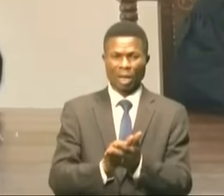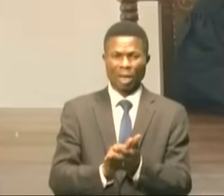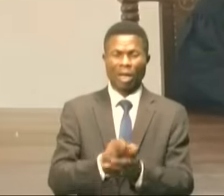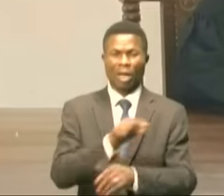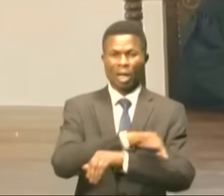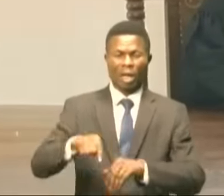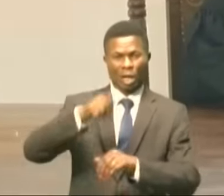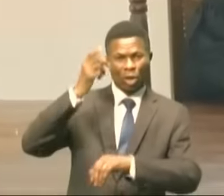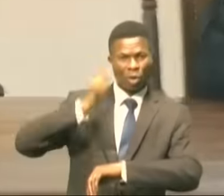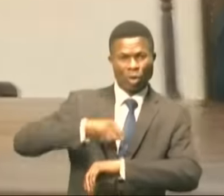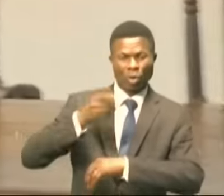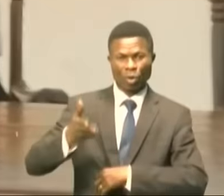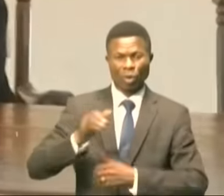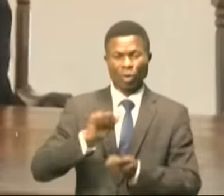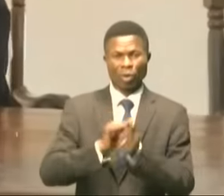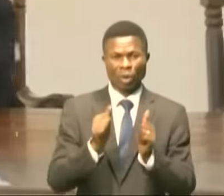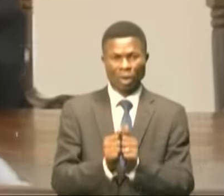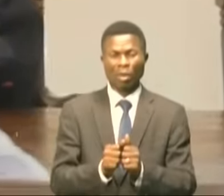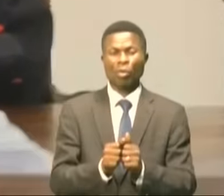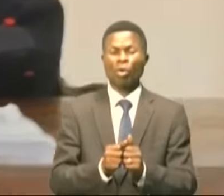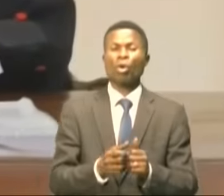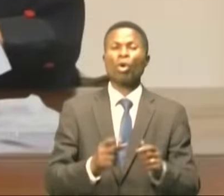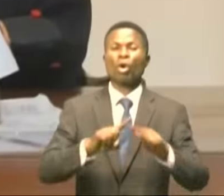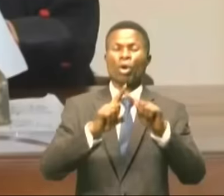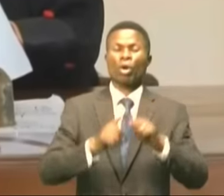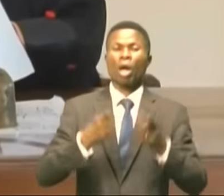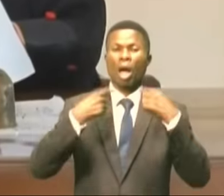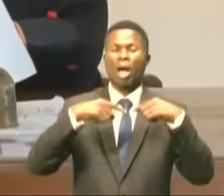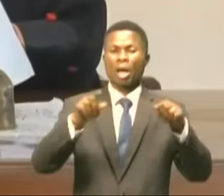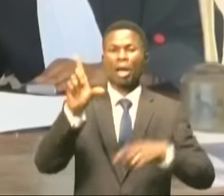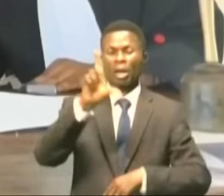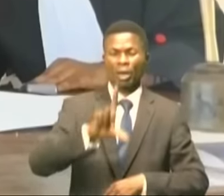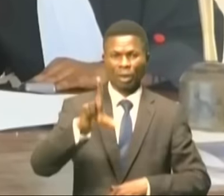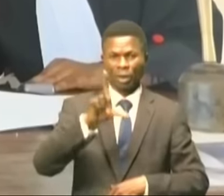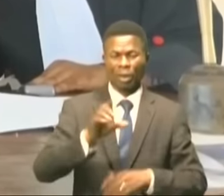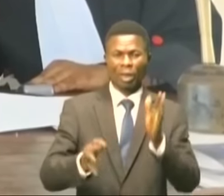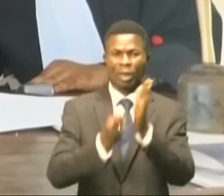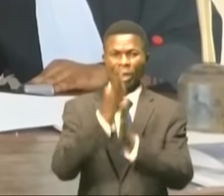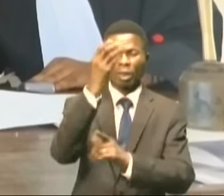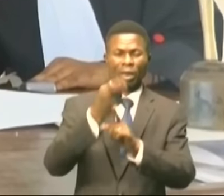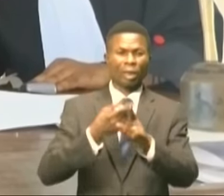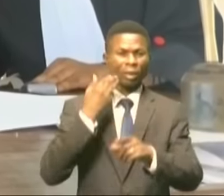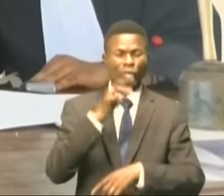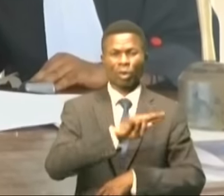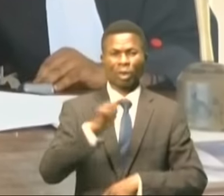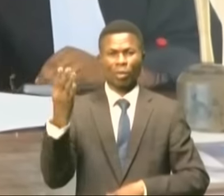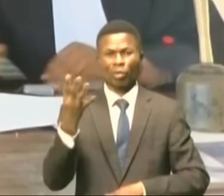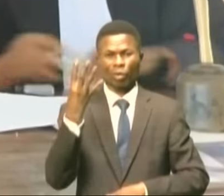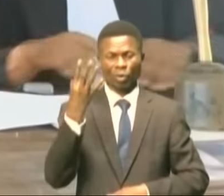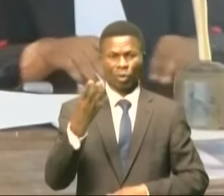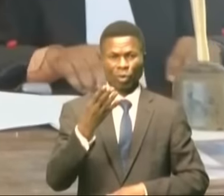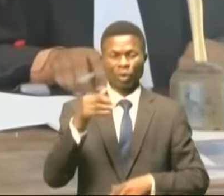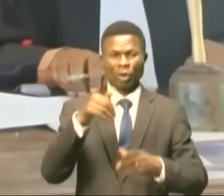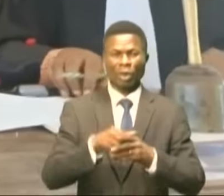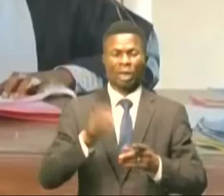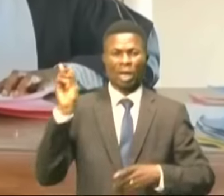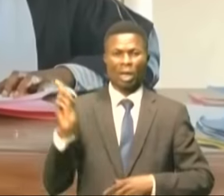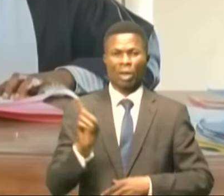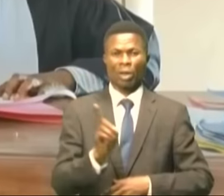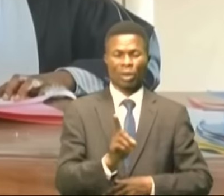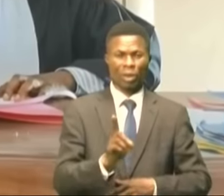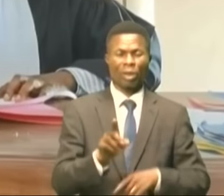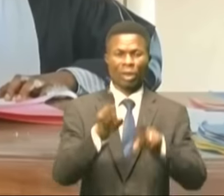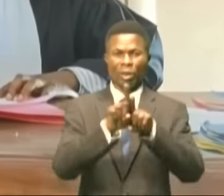en matière de contentieux électoraux rendus publics ce lundi 13 mai 2024 au cours d'une audience.